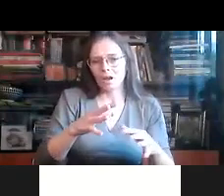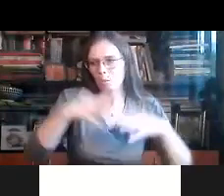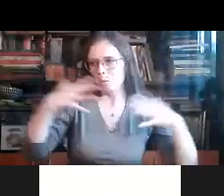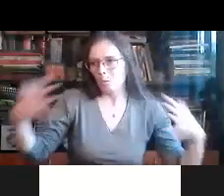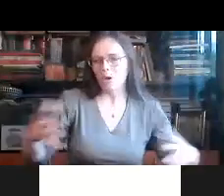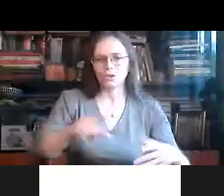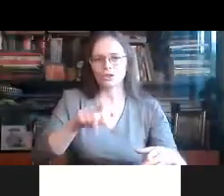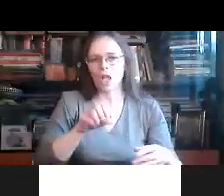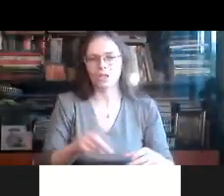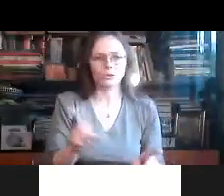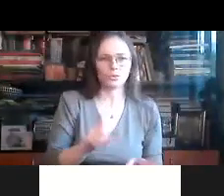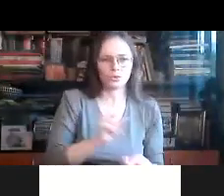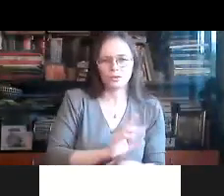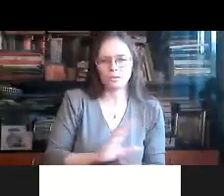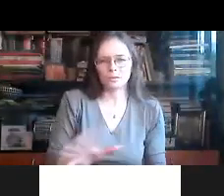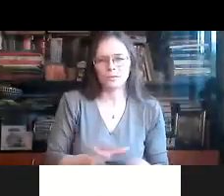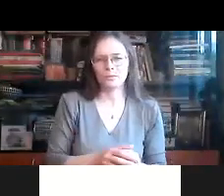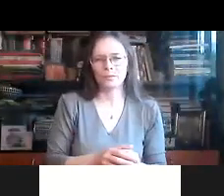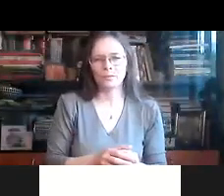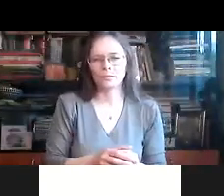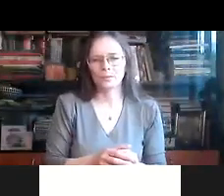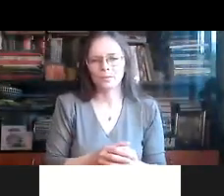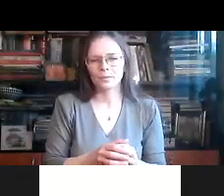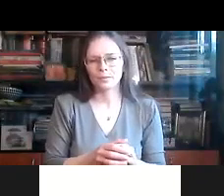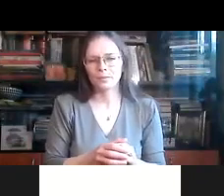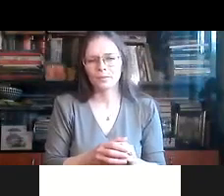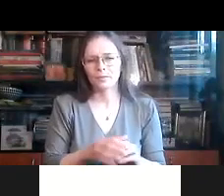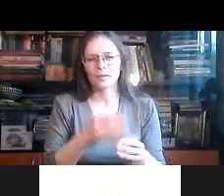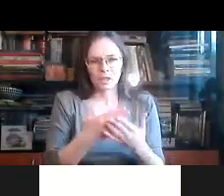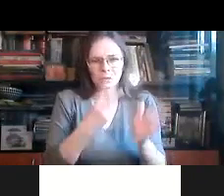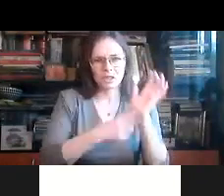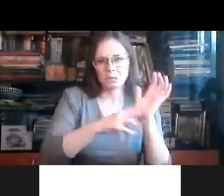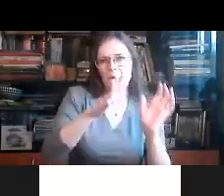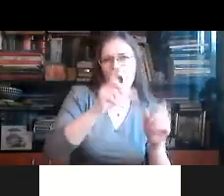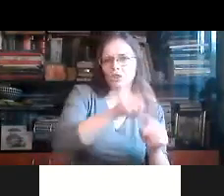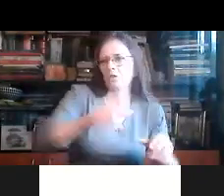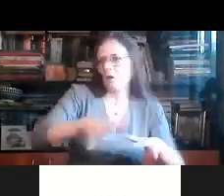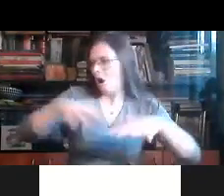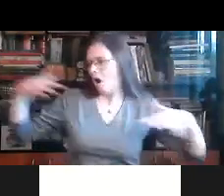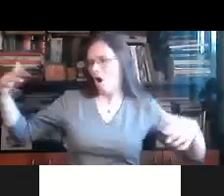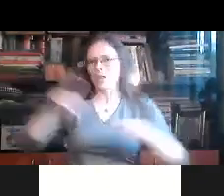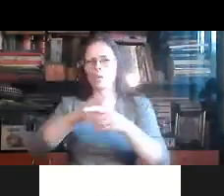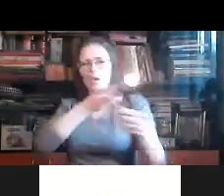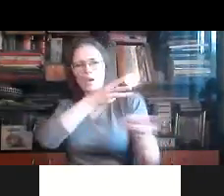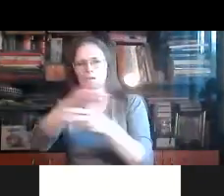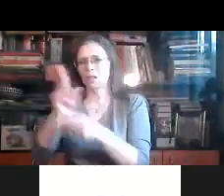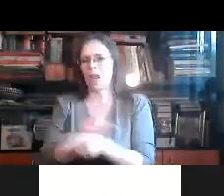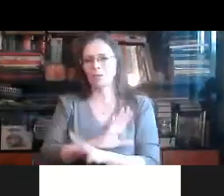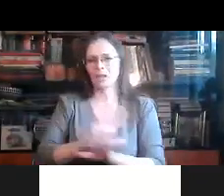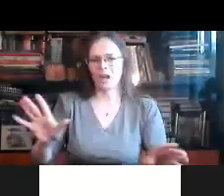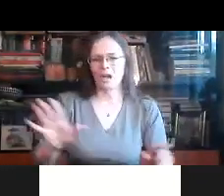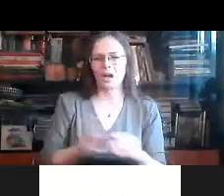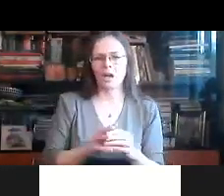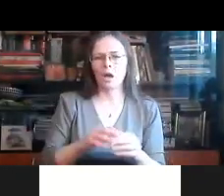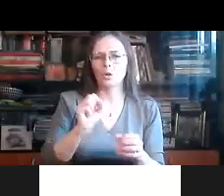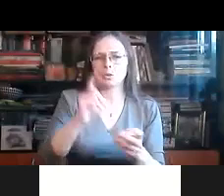40-70 человек за камерой, да, и плюс как бы актеры и там статисты и так далее, и так далее,